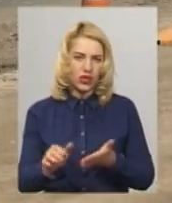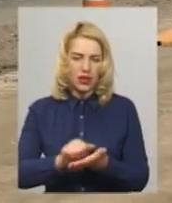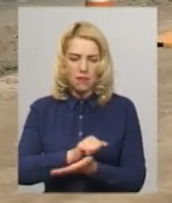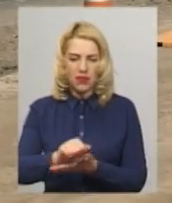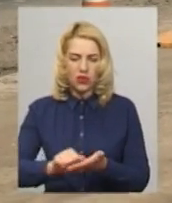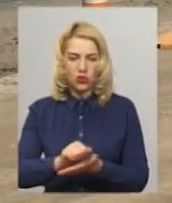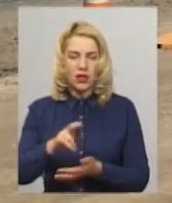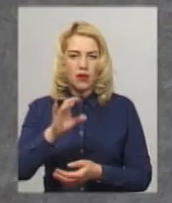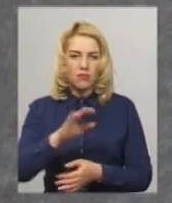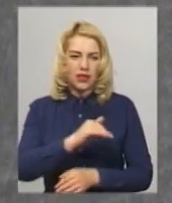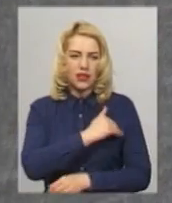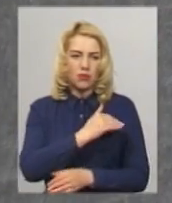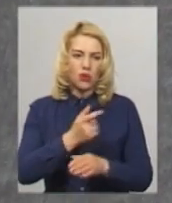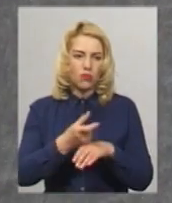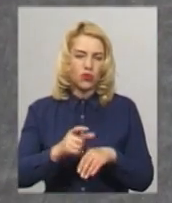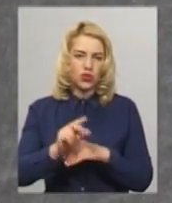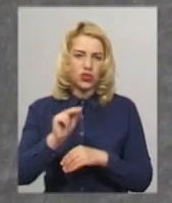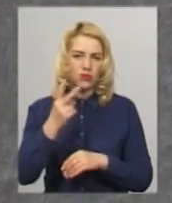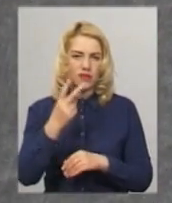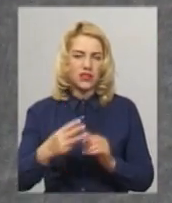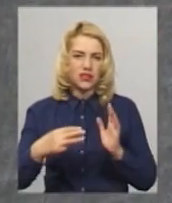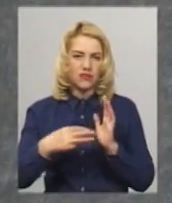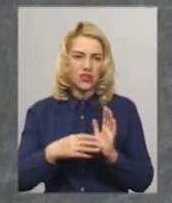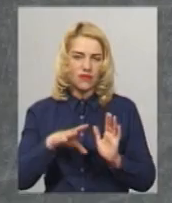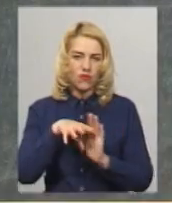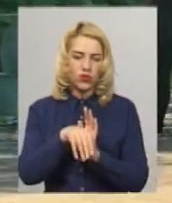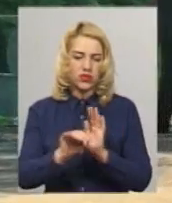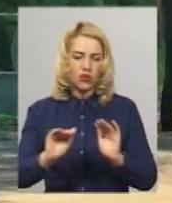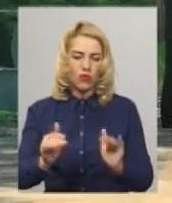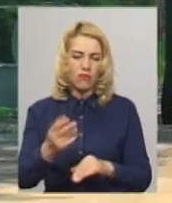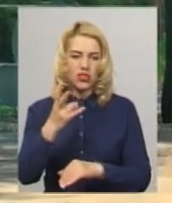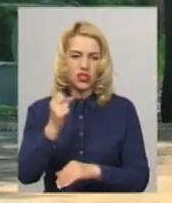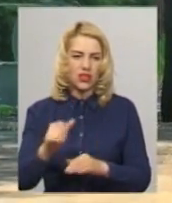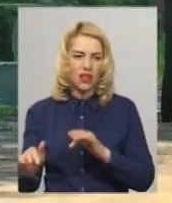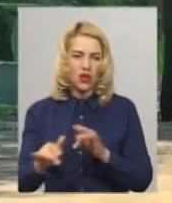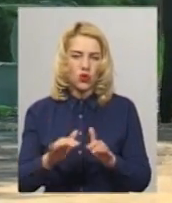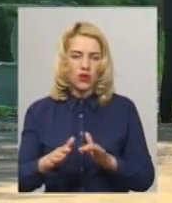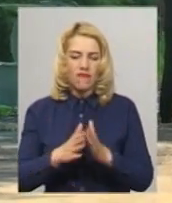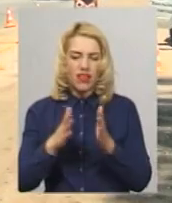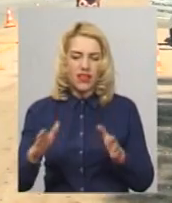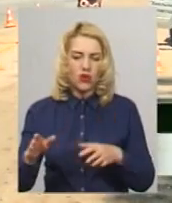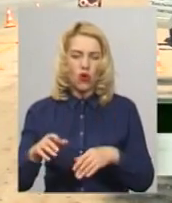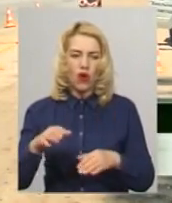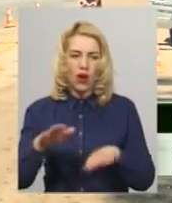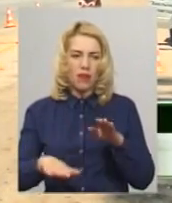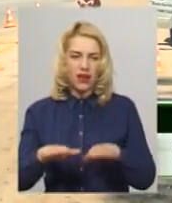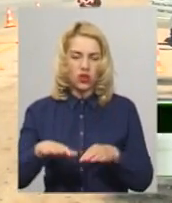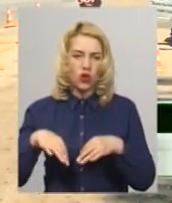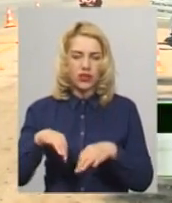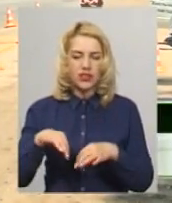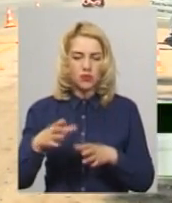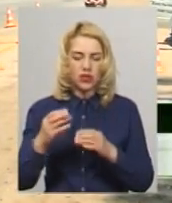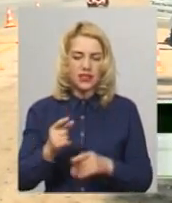показниках повітря вищі плюс 28 градусів за Цельсієм, вводиться обмеження на рух великогабаритного транспорту в день. Заборона стосується